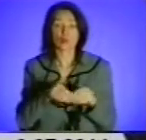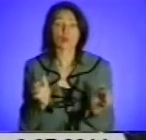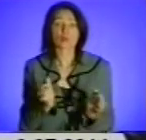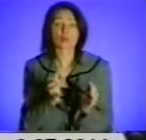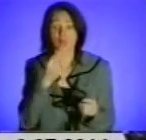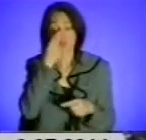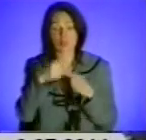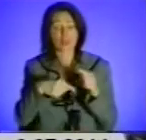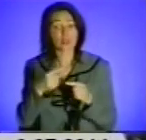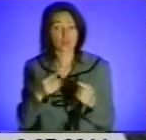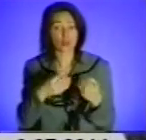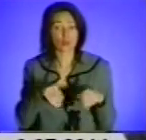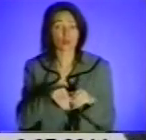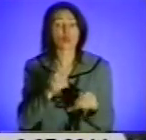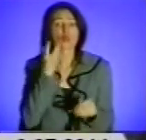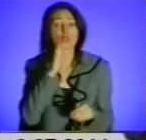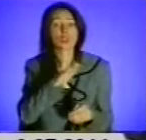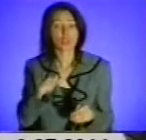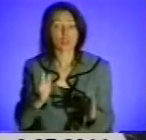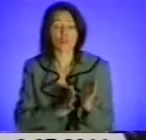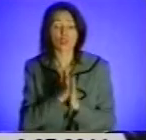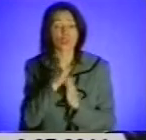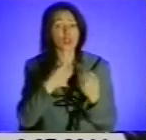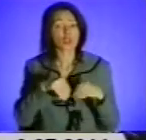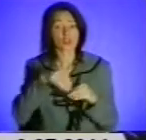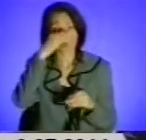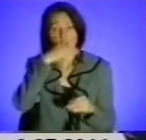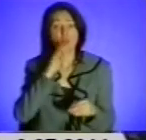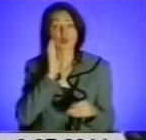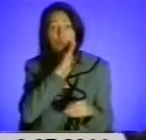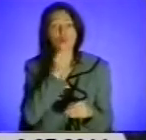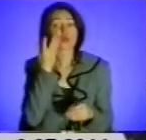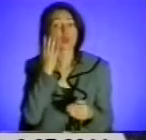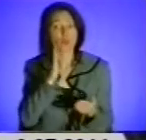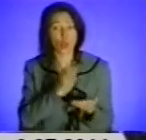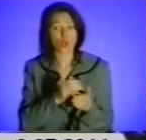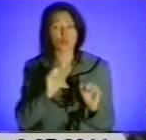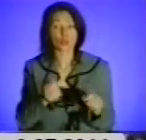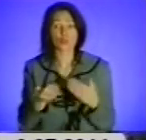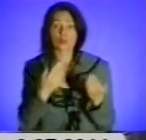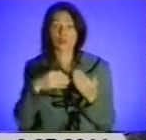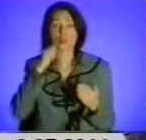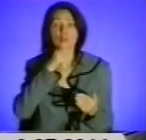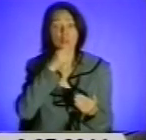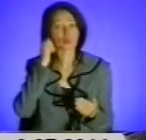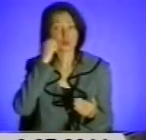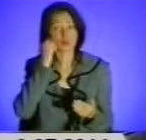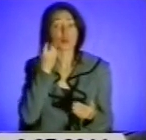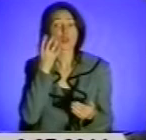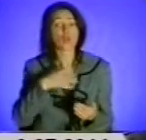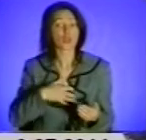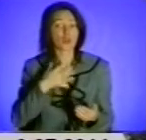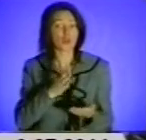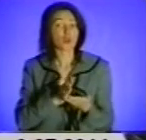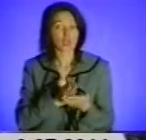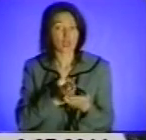діти виростають разом з татом, з мамою, коли вони мають можливість спілкуватися з бабусею, з дідусем, коли для них важливо, коли ще є братики і сестрички, коли